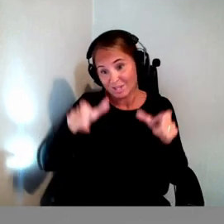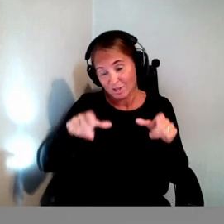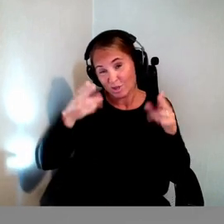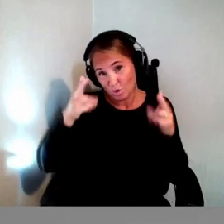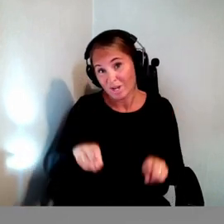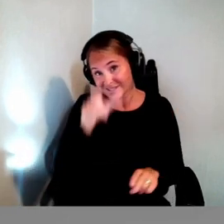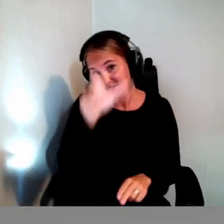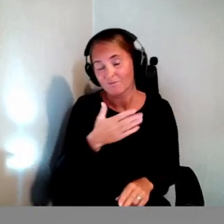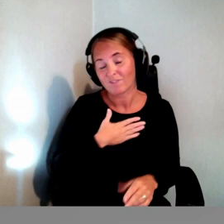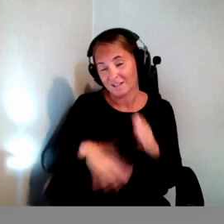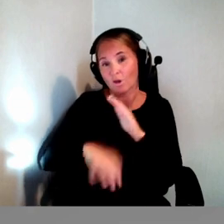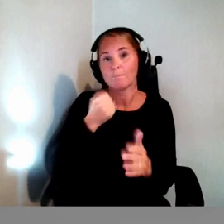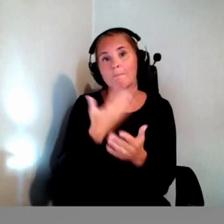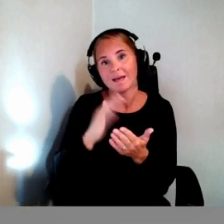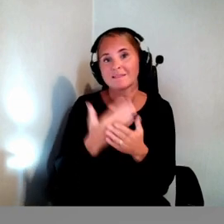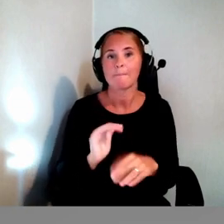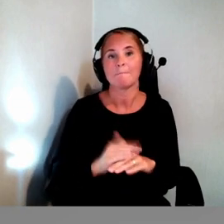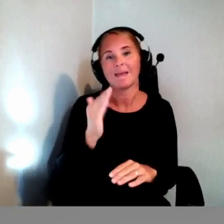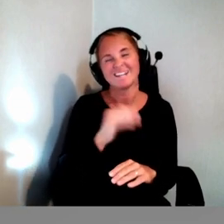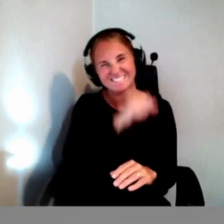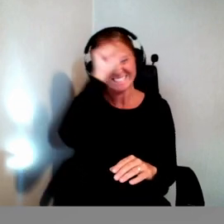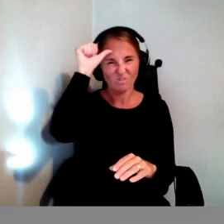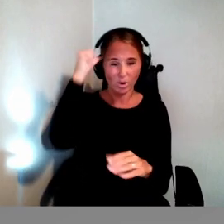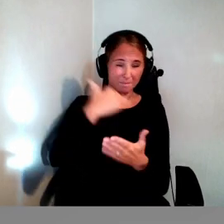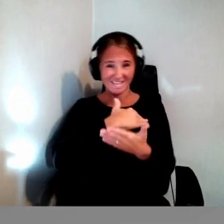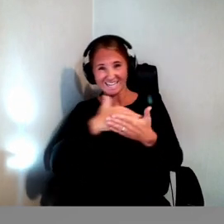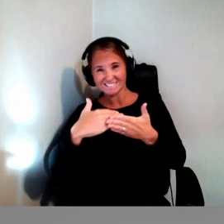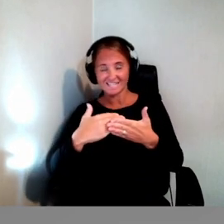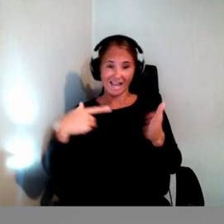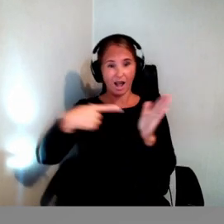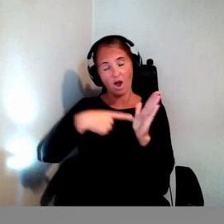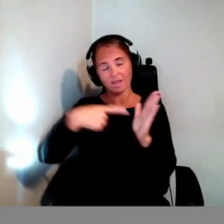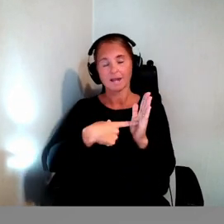mer om det någon gång. För det kan vara lite knivigt att dra gränsen. Men det här är min tolkning just nu.